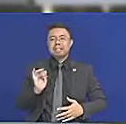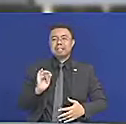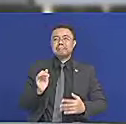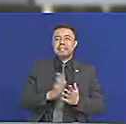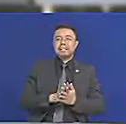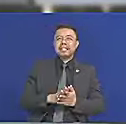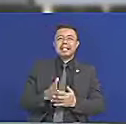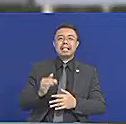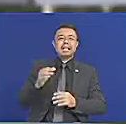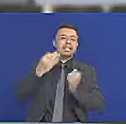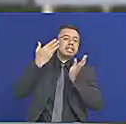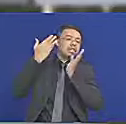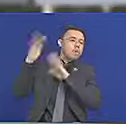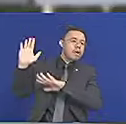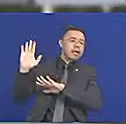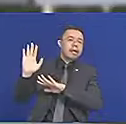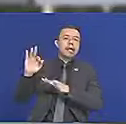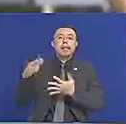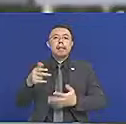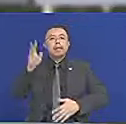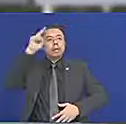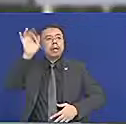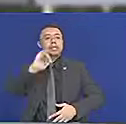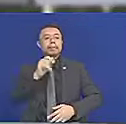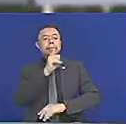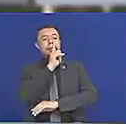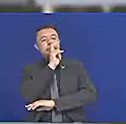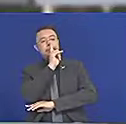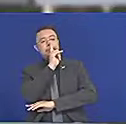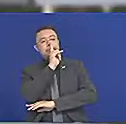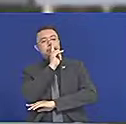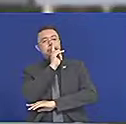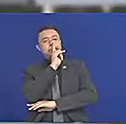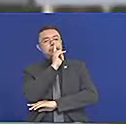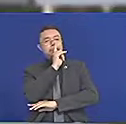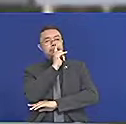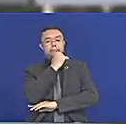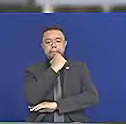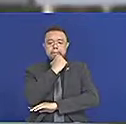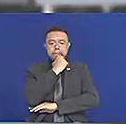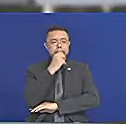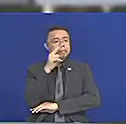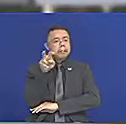diemberi. Tapi Tuhan seakan-akan diam saja.